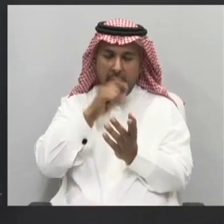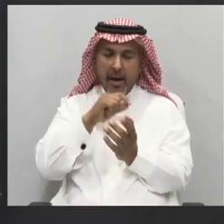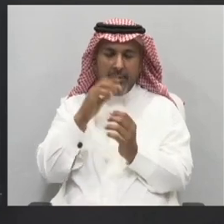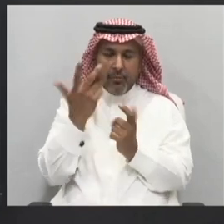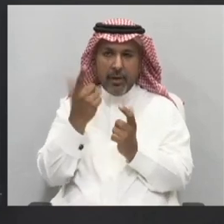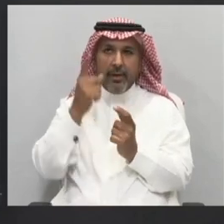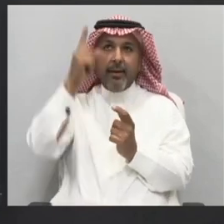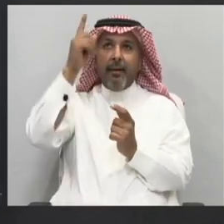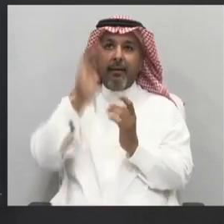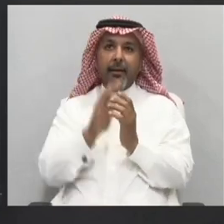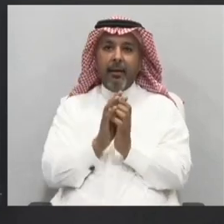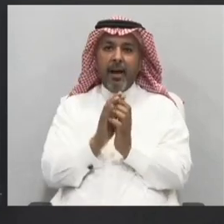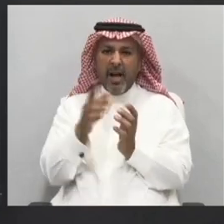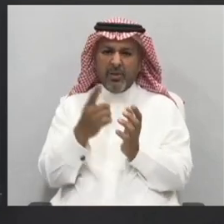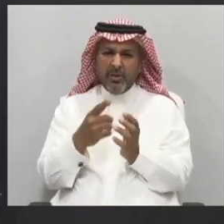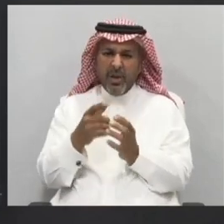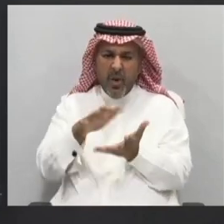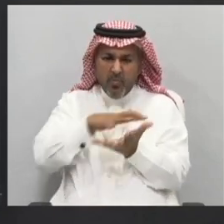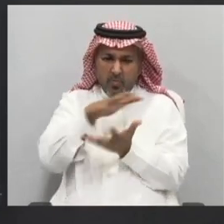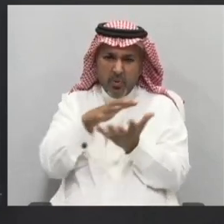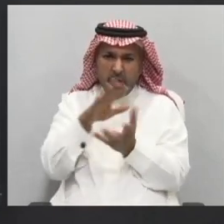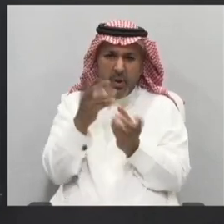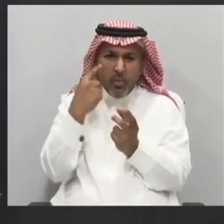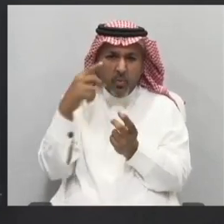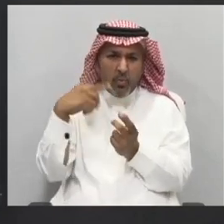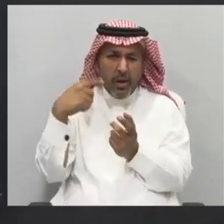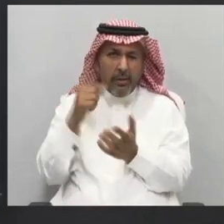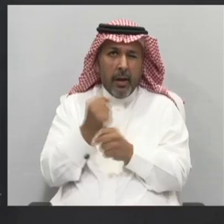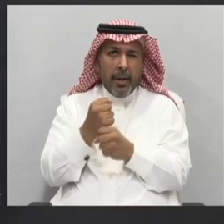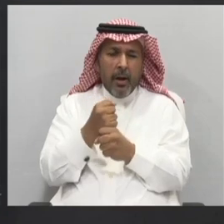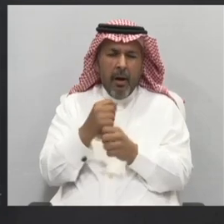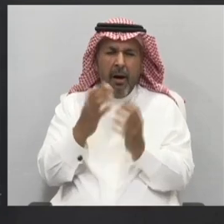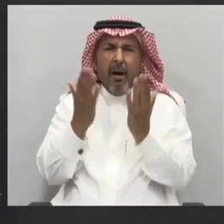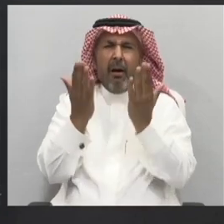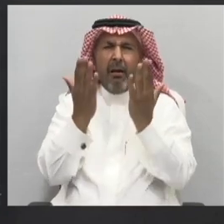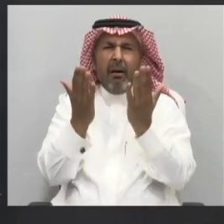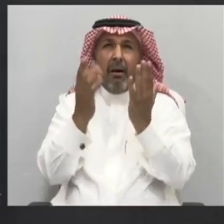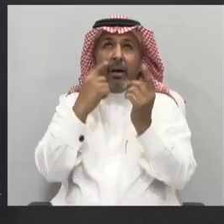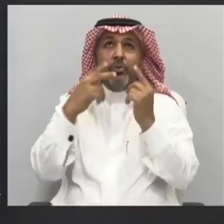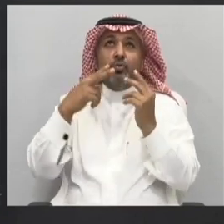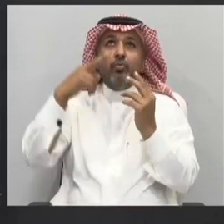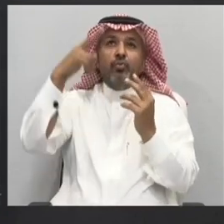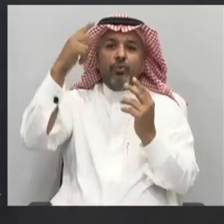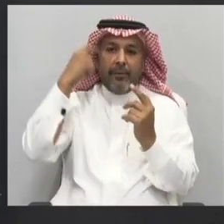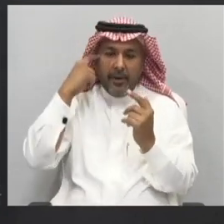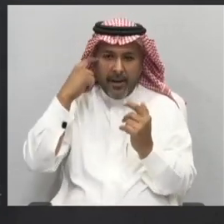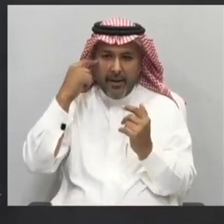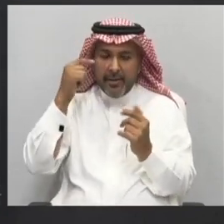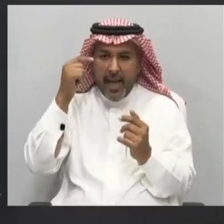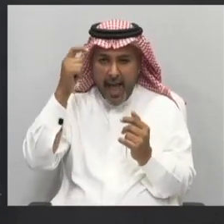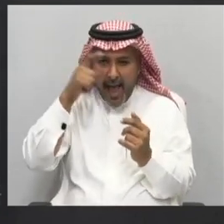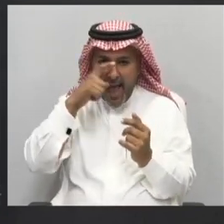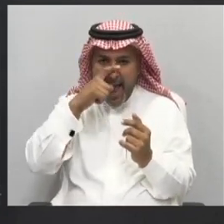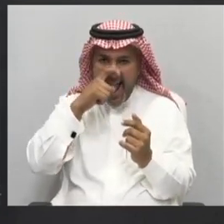وتعالى يلتجا الى الله سبحانه وتعالى ولو كان مشركا فانه يلتجا الى الله سبحانه وقت الشده كما سياتي